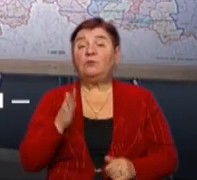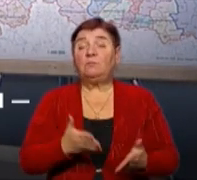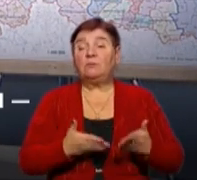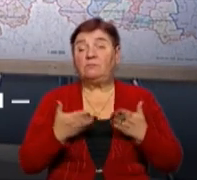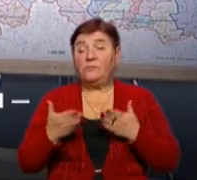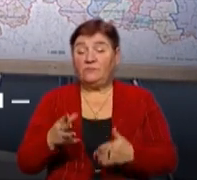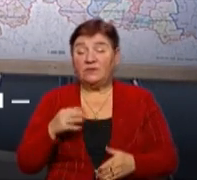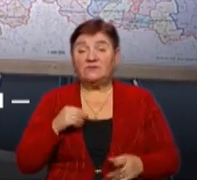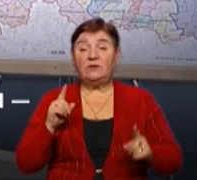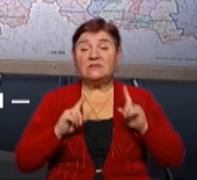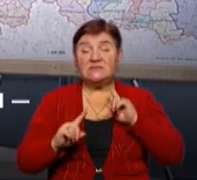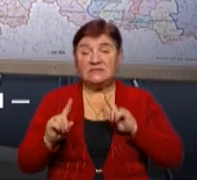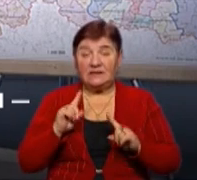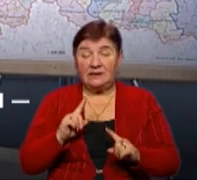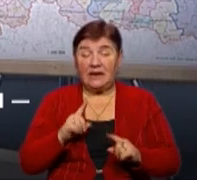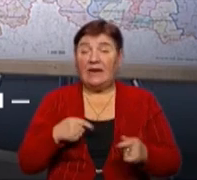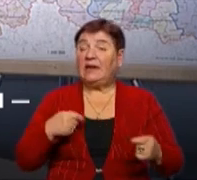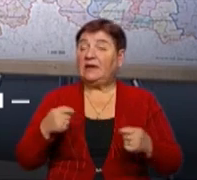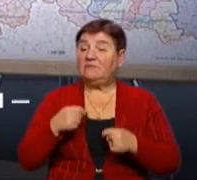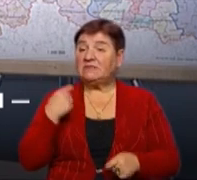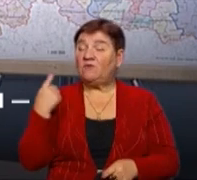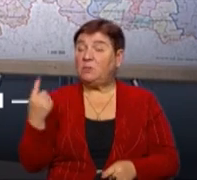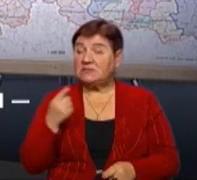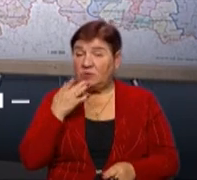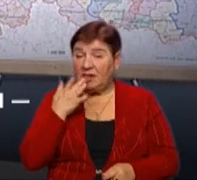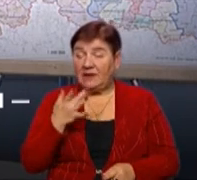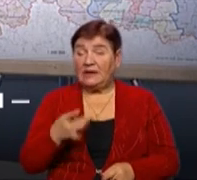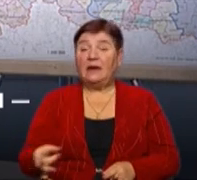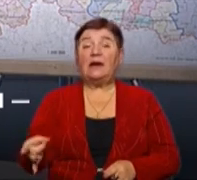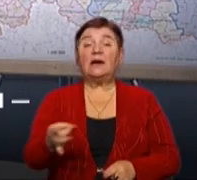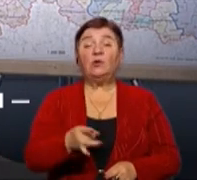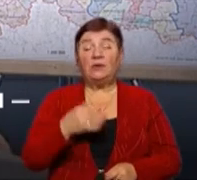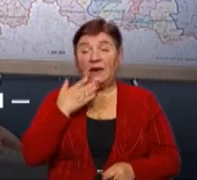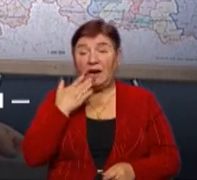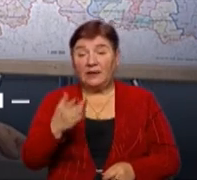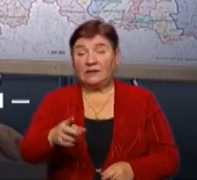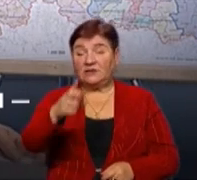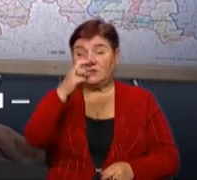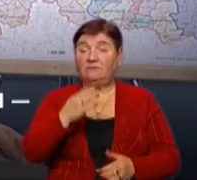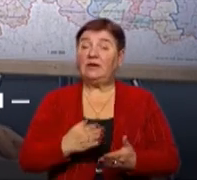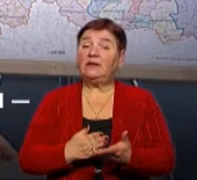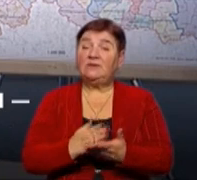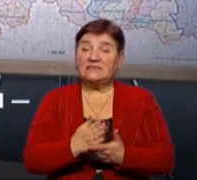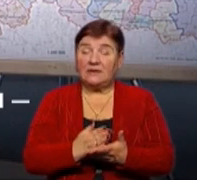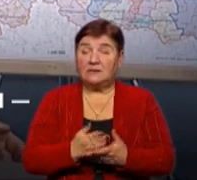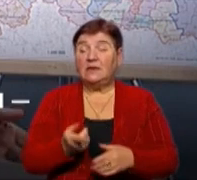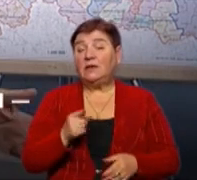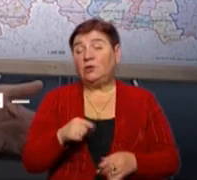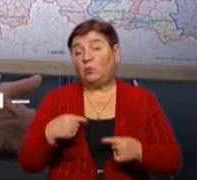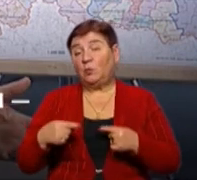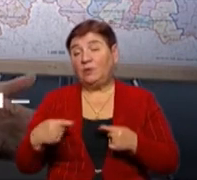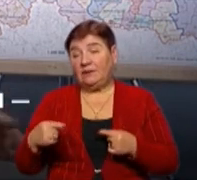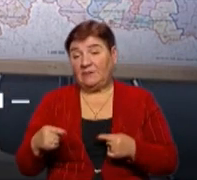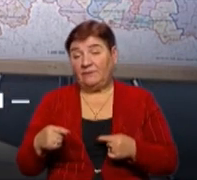запрошувати на свої засідання уже і керівництво і обласної ради, і районних рад, і обласної державної адміністрації і тому